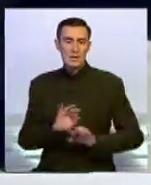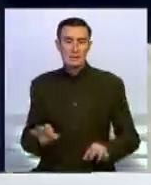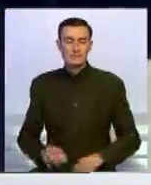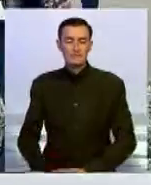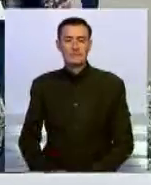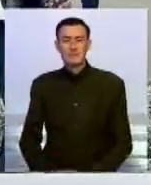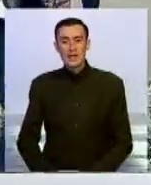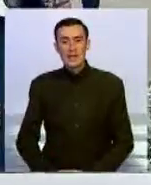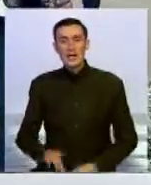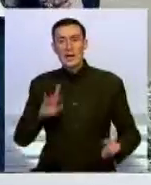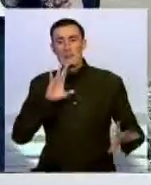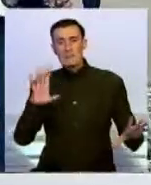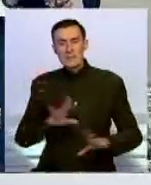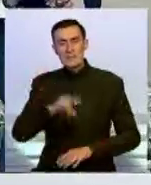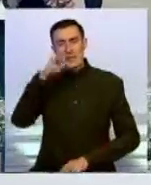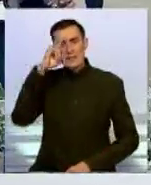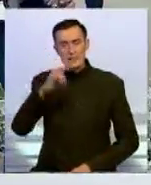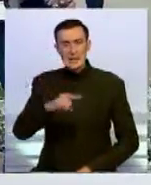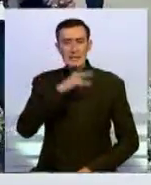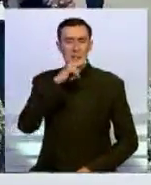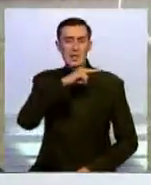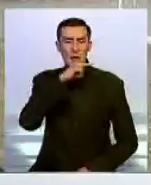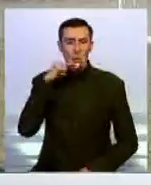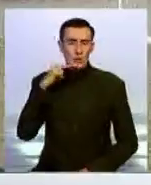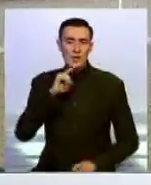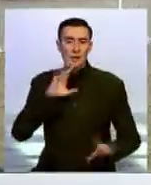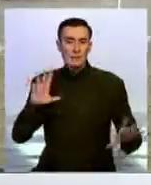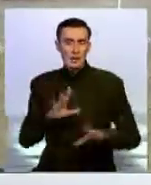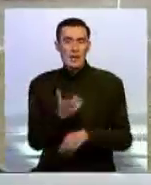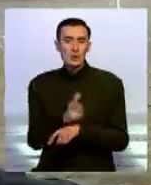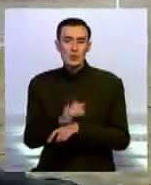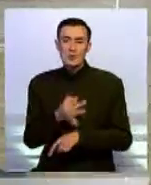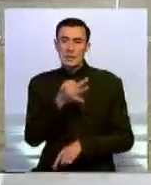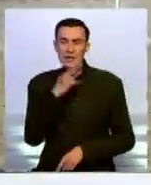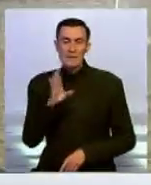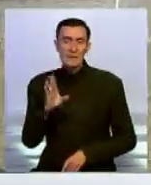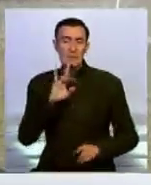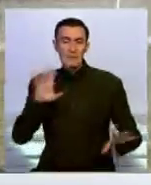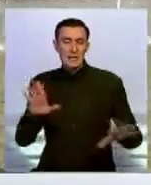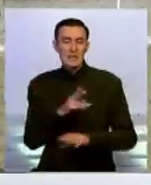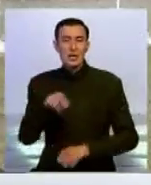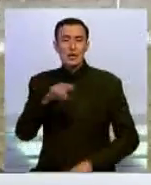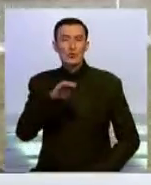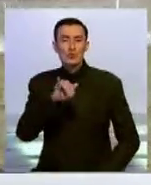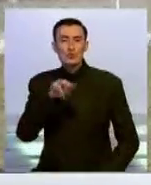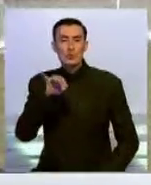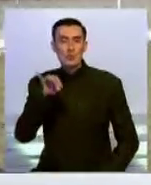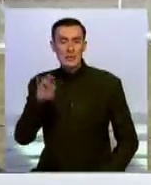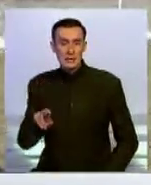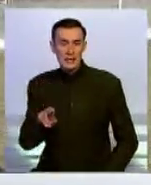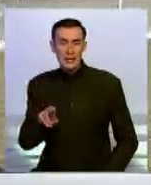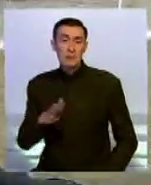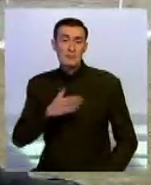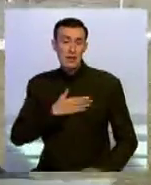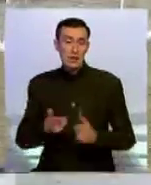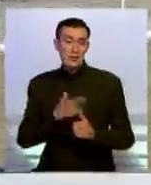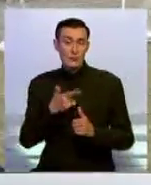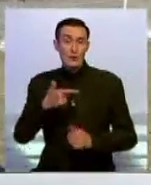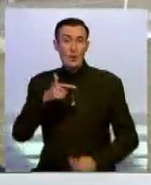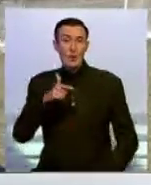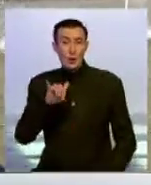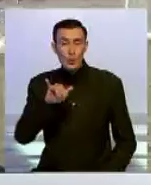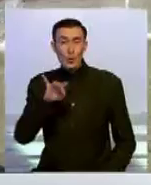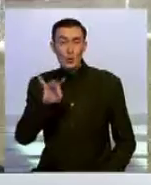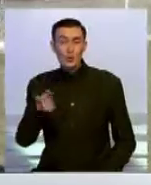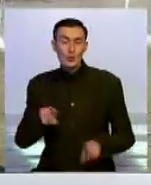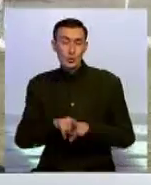слушать его песни, как на казахском, так и на русском языке. Особенно нравится песня «Джулия», потому что меня тоже зовут Гульнур, и меня в детстве звали